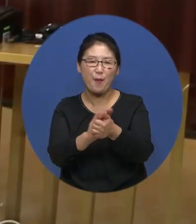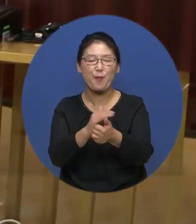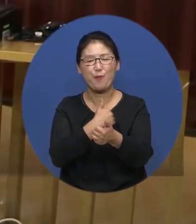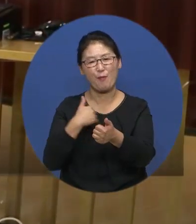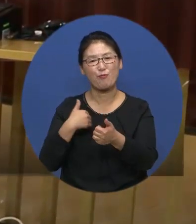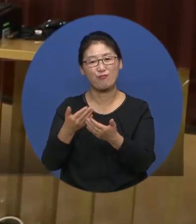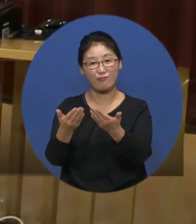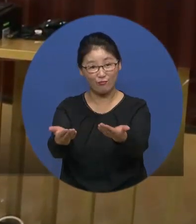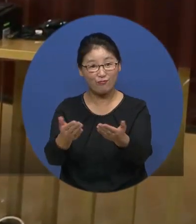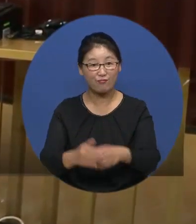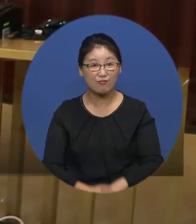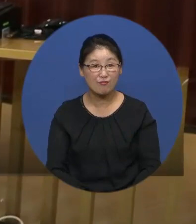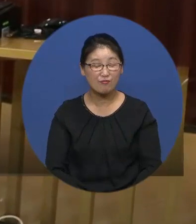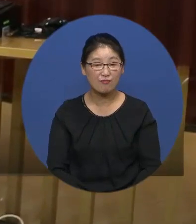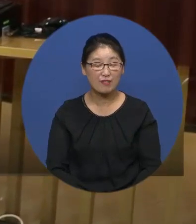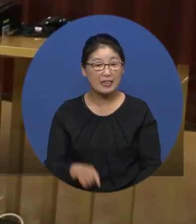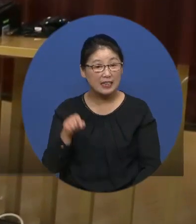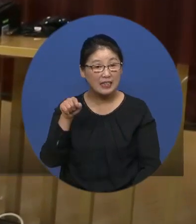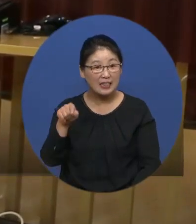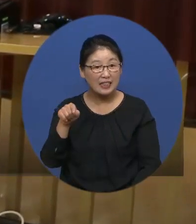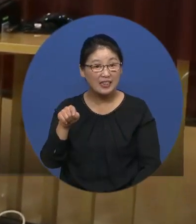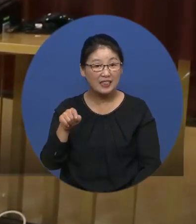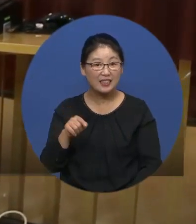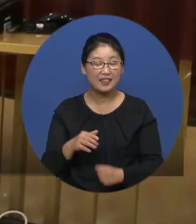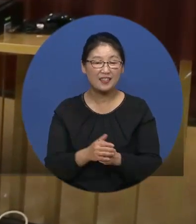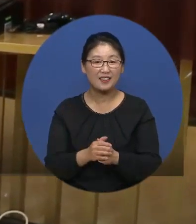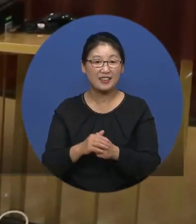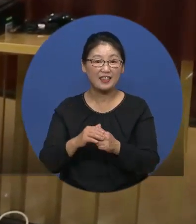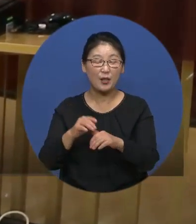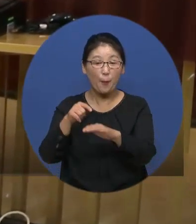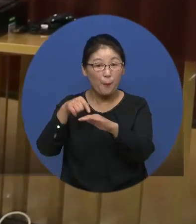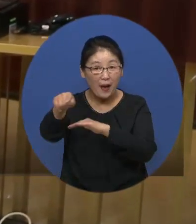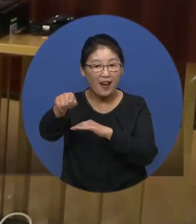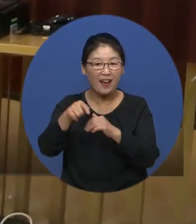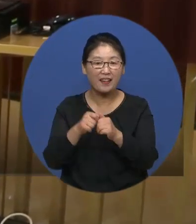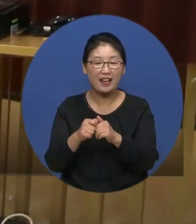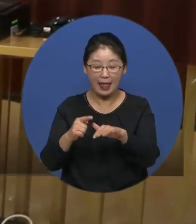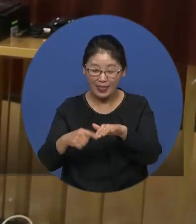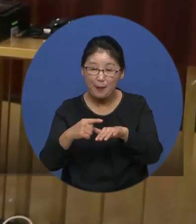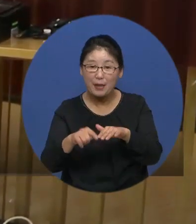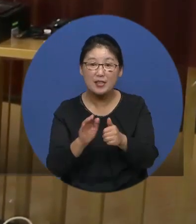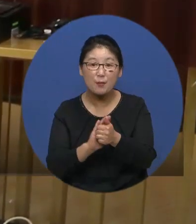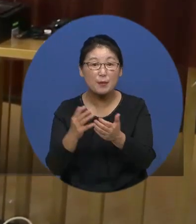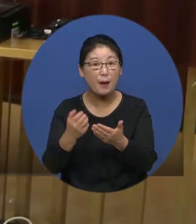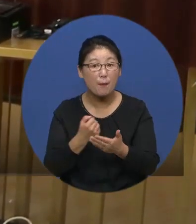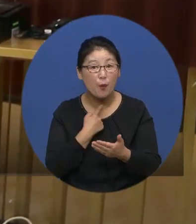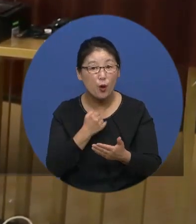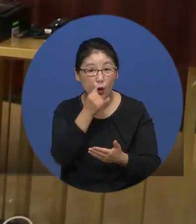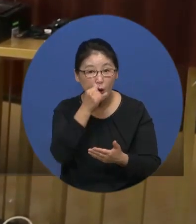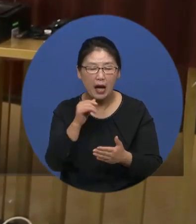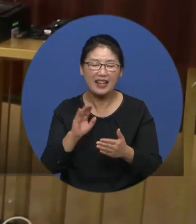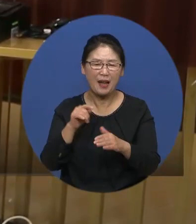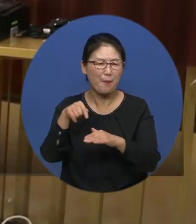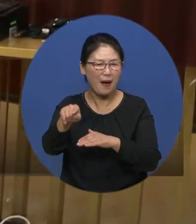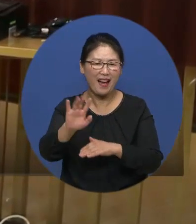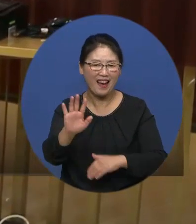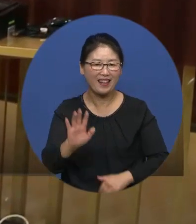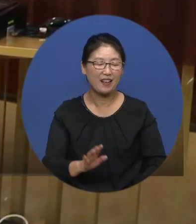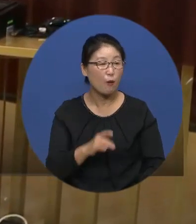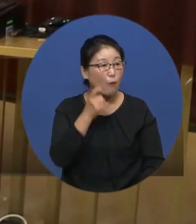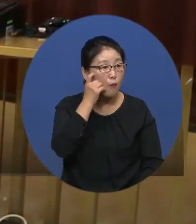다른 다른 숍으로 네일 아트 받으러 가시나요? 아니요, 다른 숍은 가지 않고 있어요.